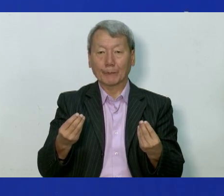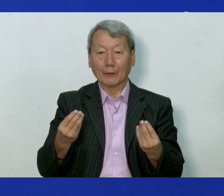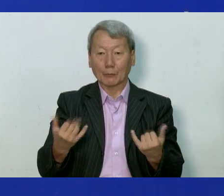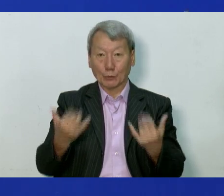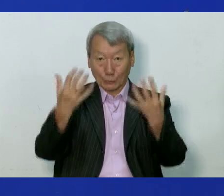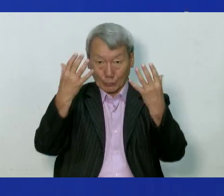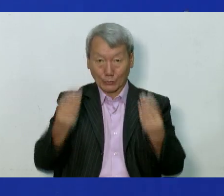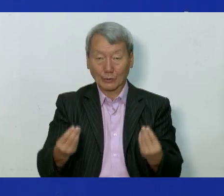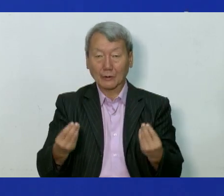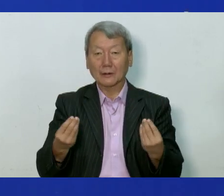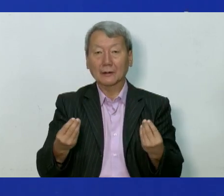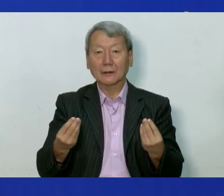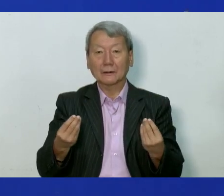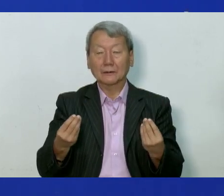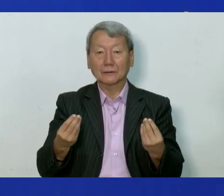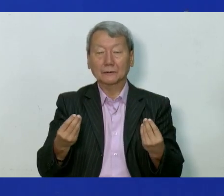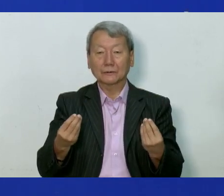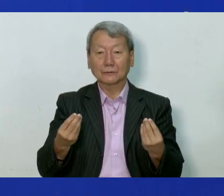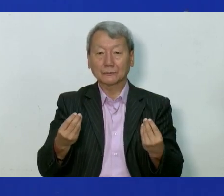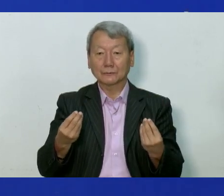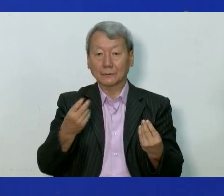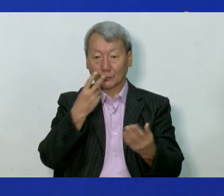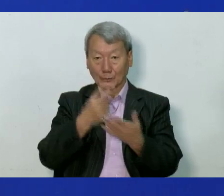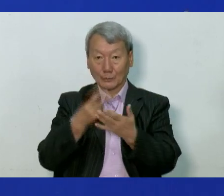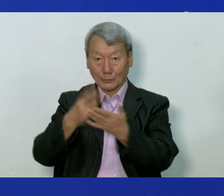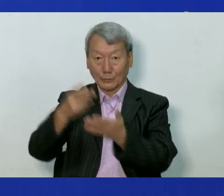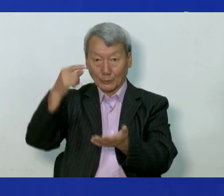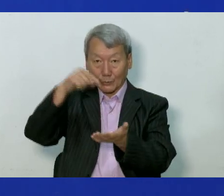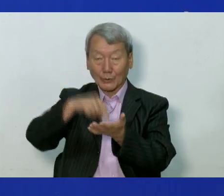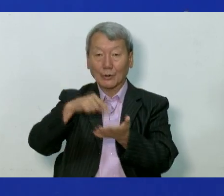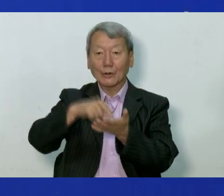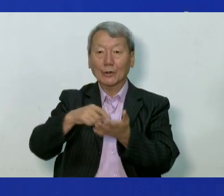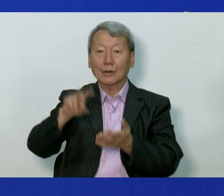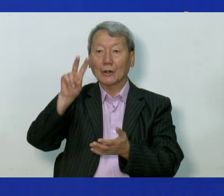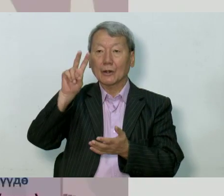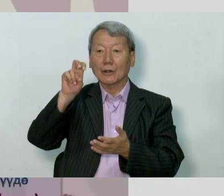бүгүнкү күнгө көрсөтүлгөн сумманын ичинен